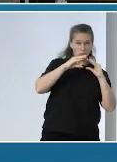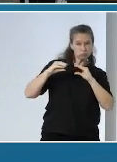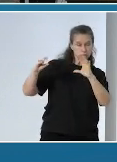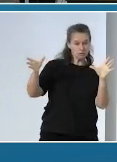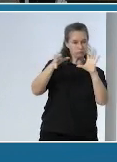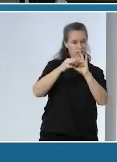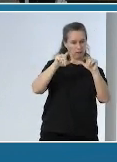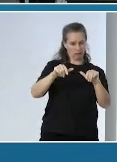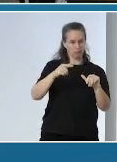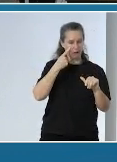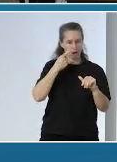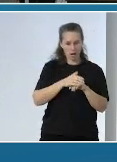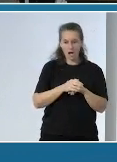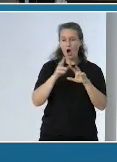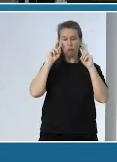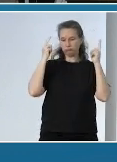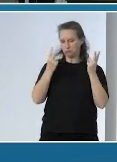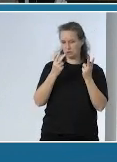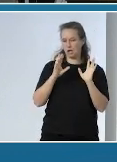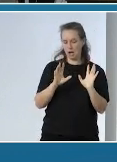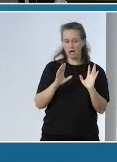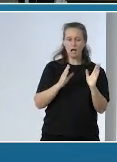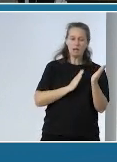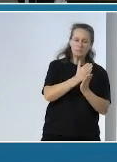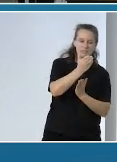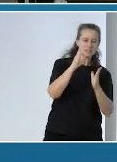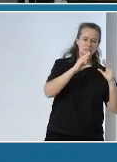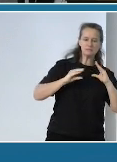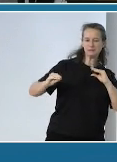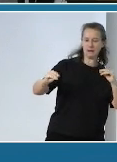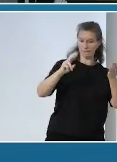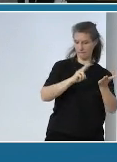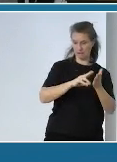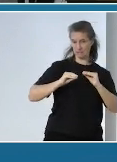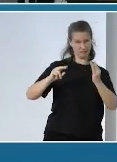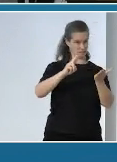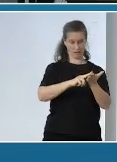spatialité de façon générale, aussi bien la spatialité dans l'espace réel,